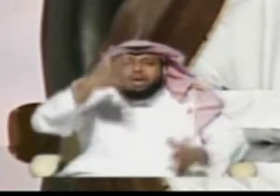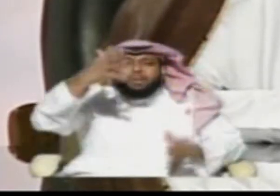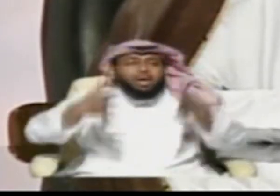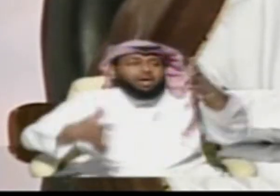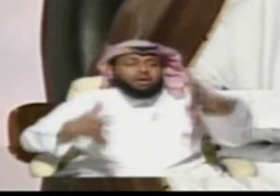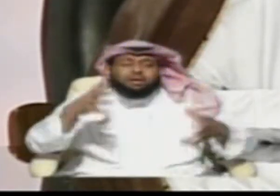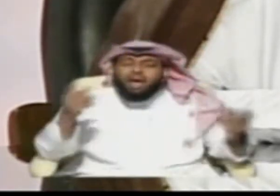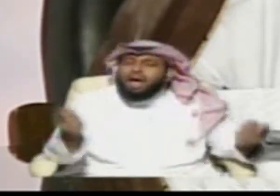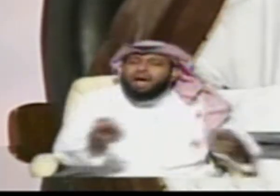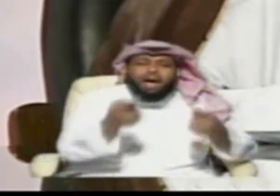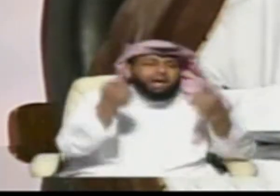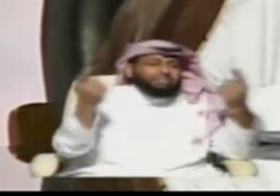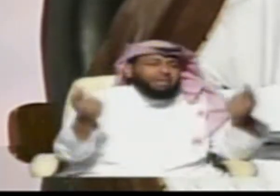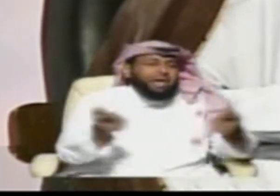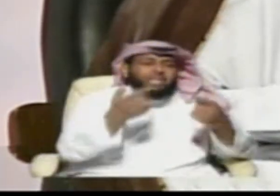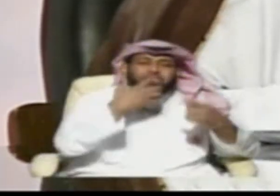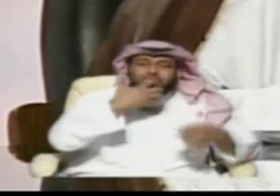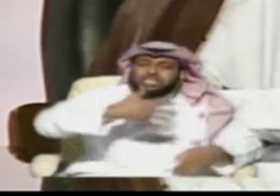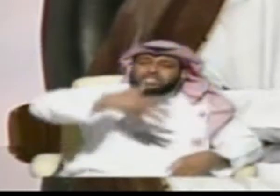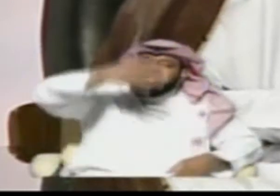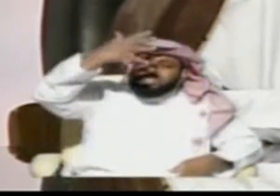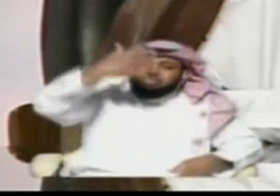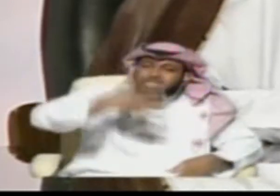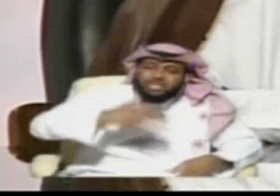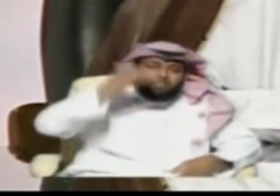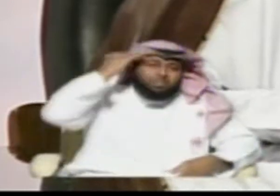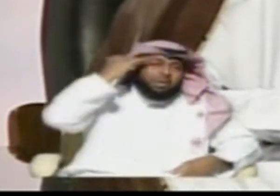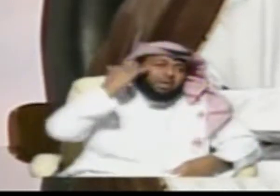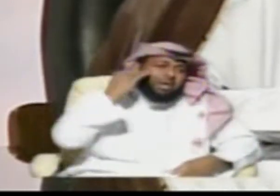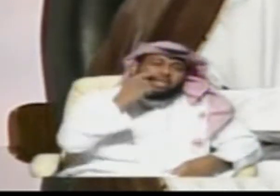وبين شيخ وعجوز وبين